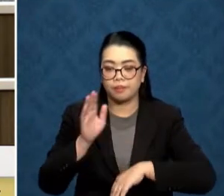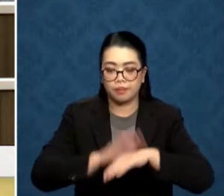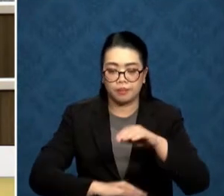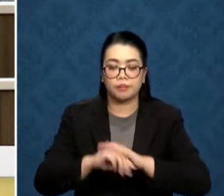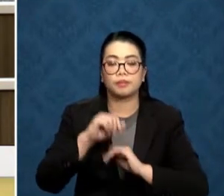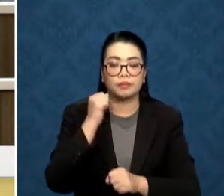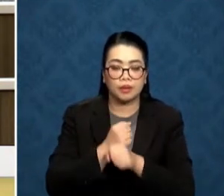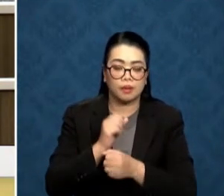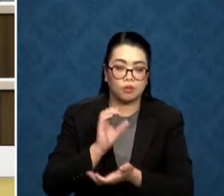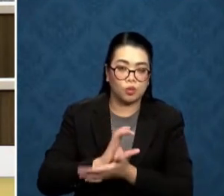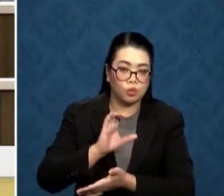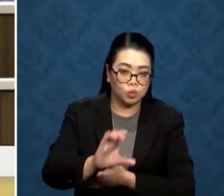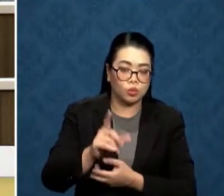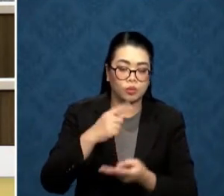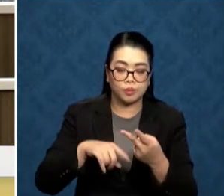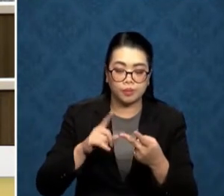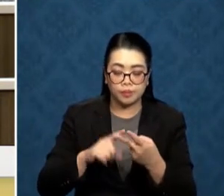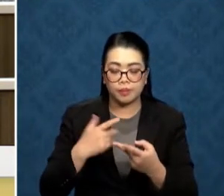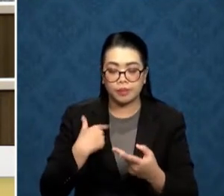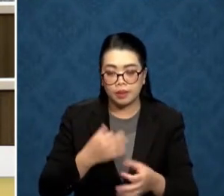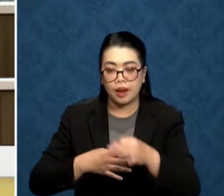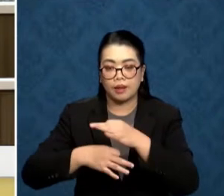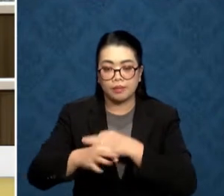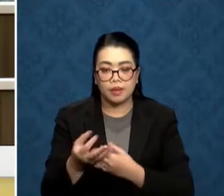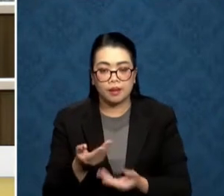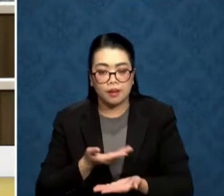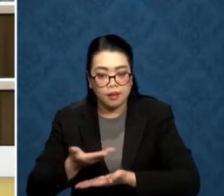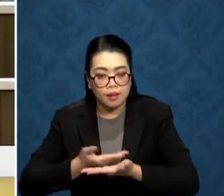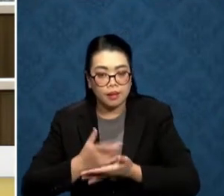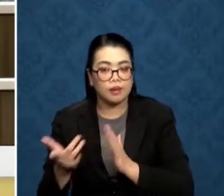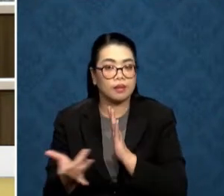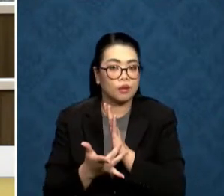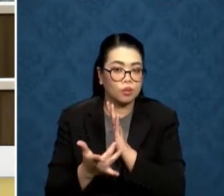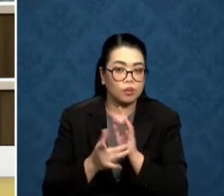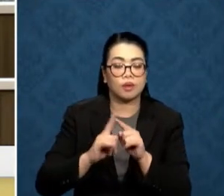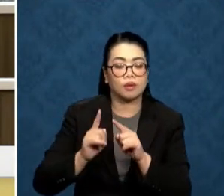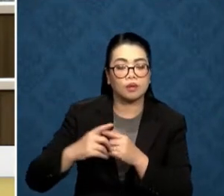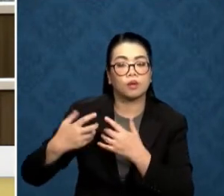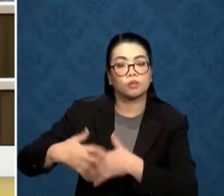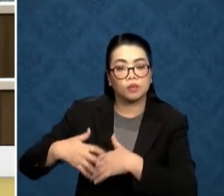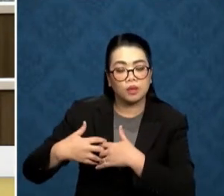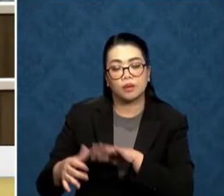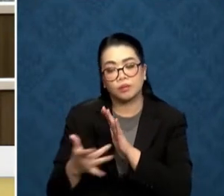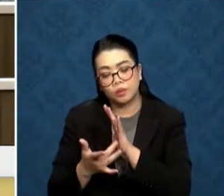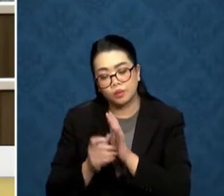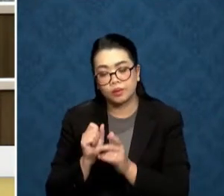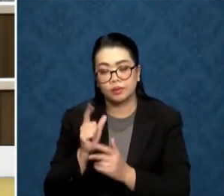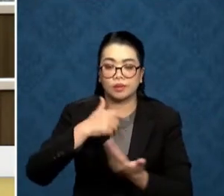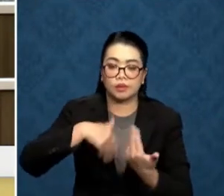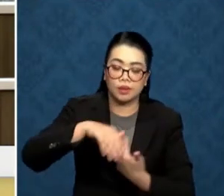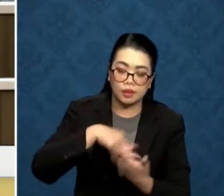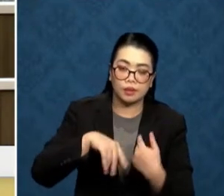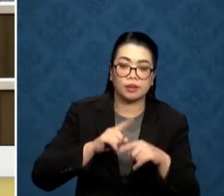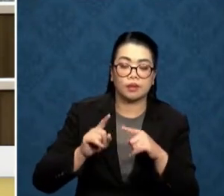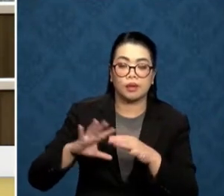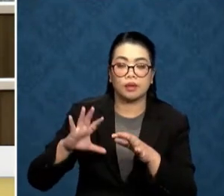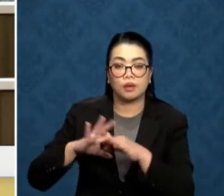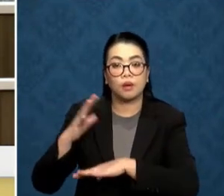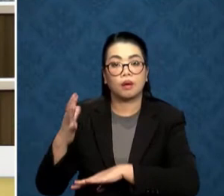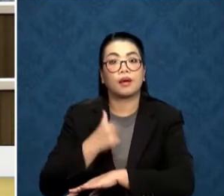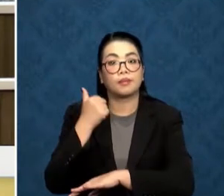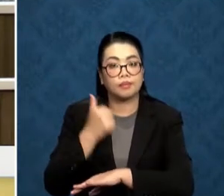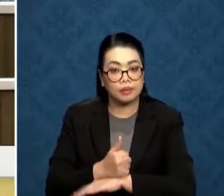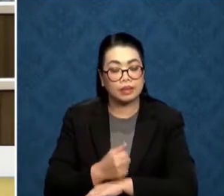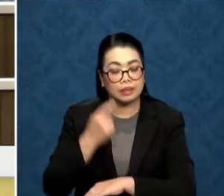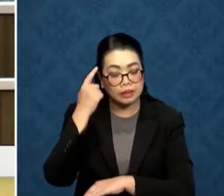เชิญชมาลงทุนแล้ว ยัมีการแกเปลี่ยน ในเรื่องของเทคโโยีต่อุตสาหกรรม่าง เสรษฐกิและกนเมืองและ